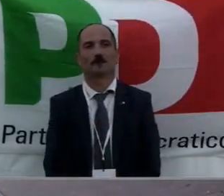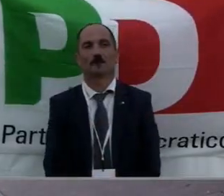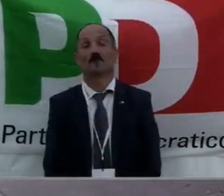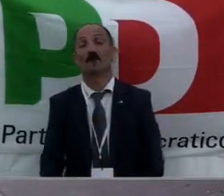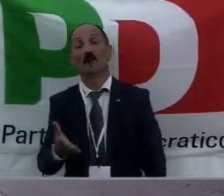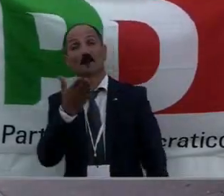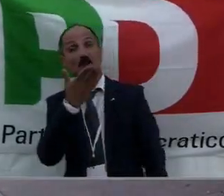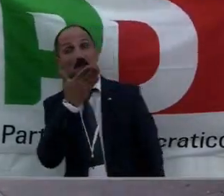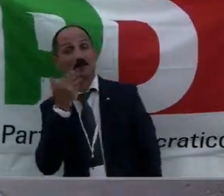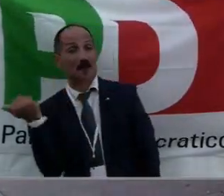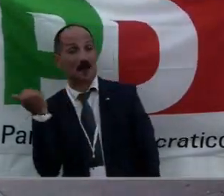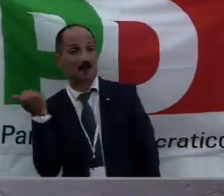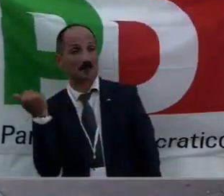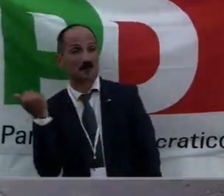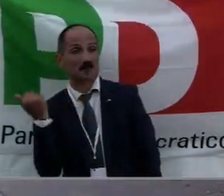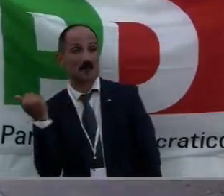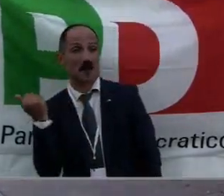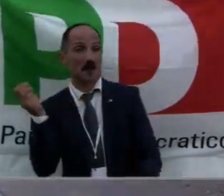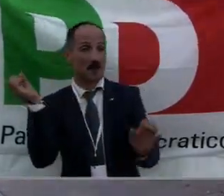senza